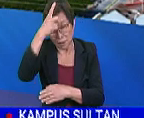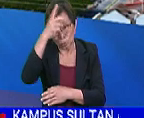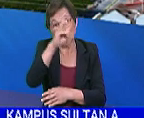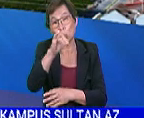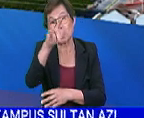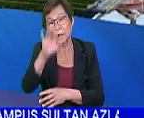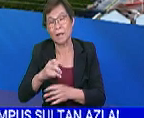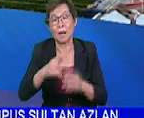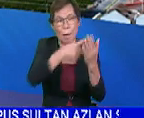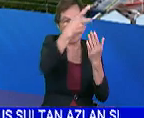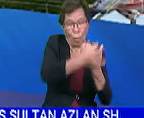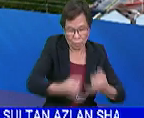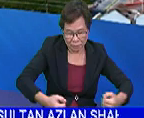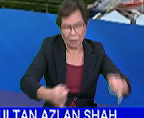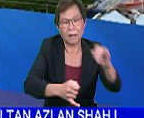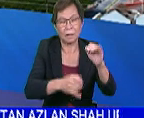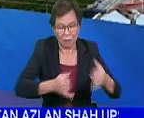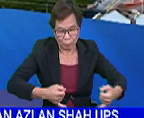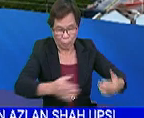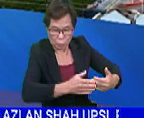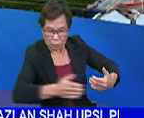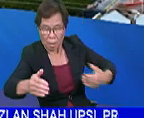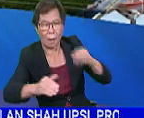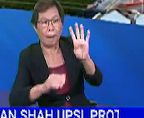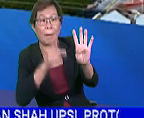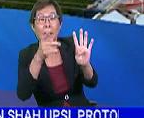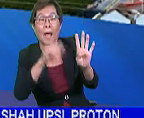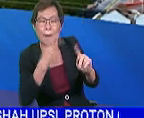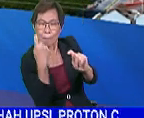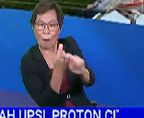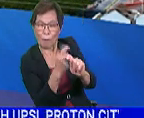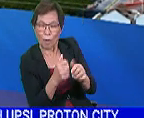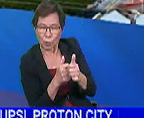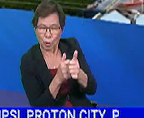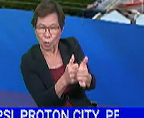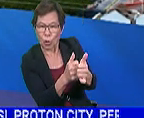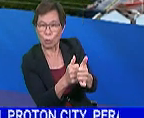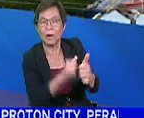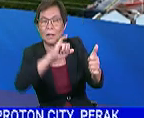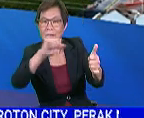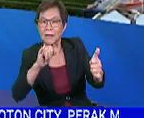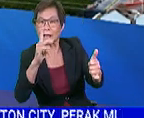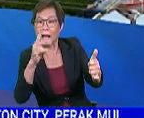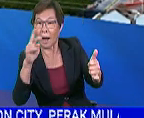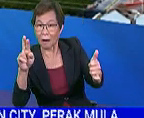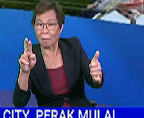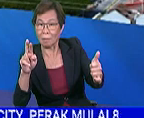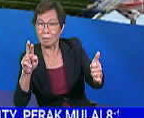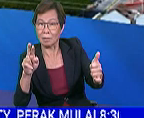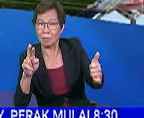projek jalan sepanjang 4 KM itu akan dibina mengikut spesifikasi jabatan kerja Raya